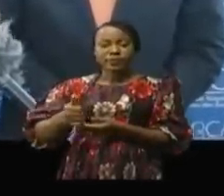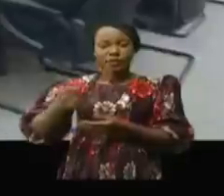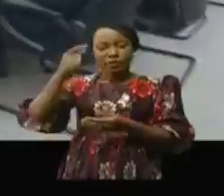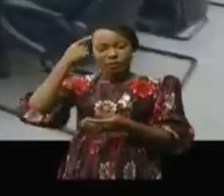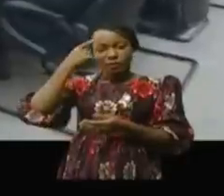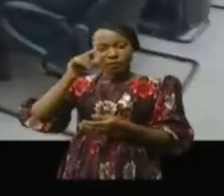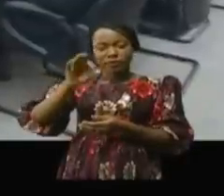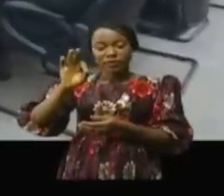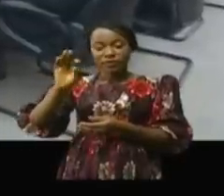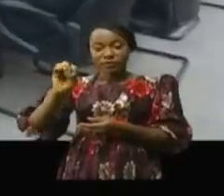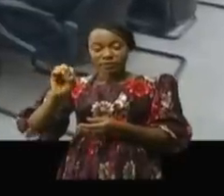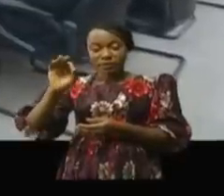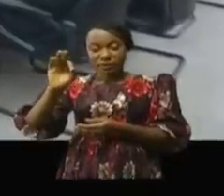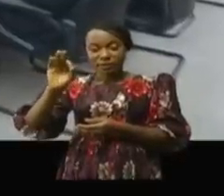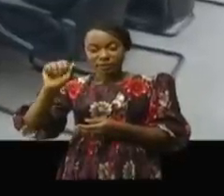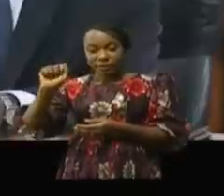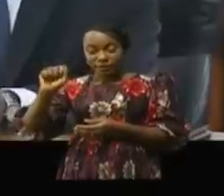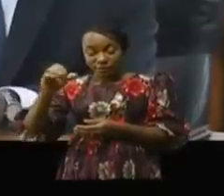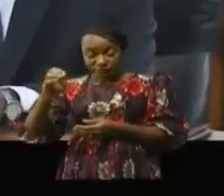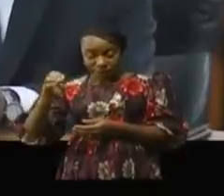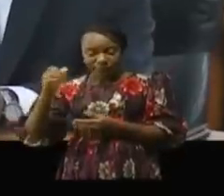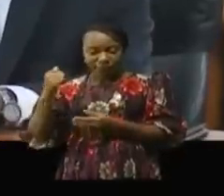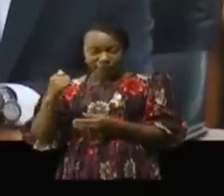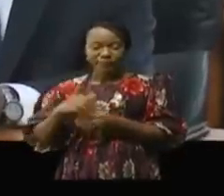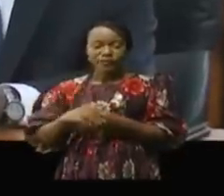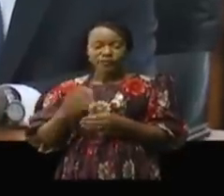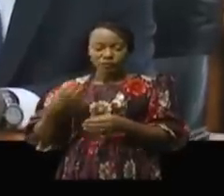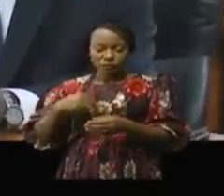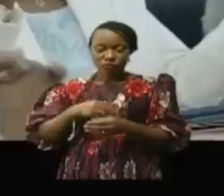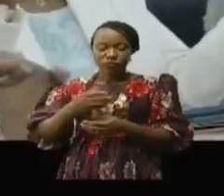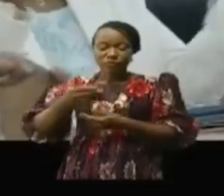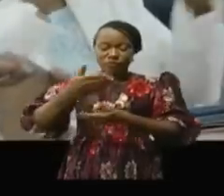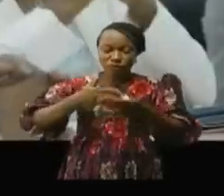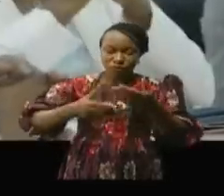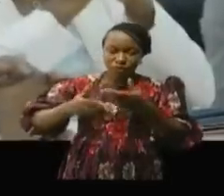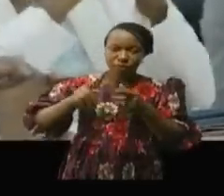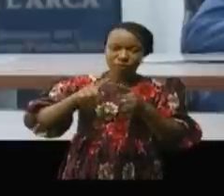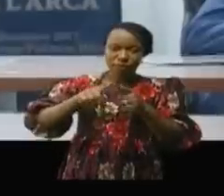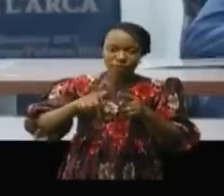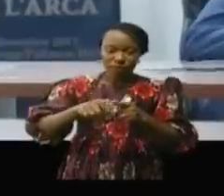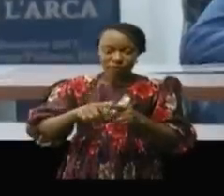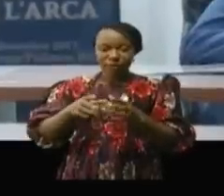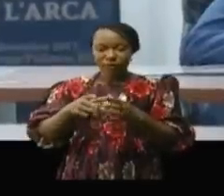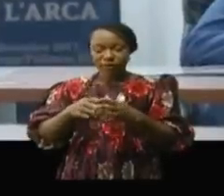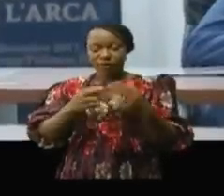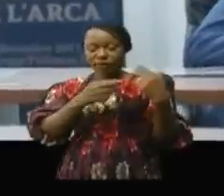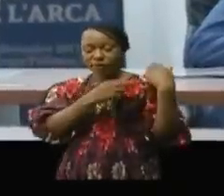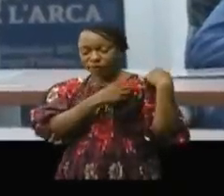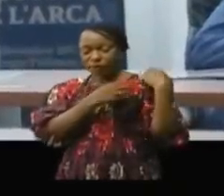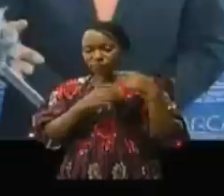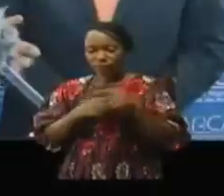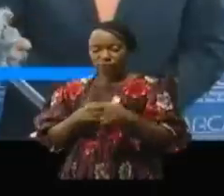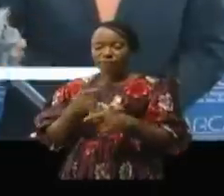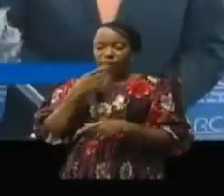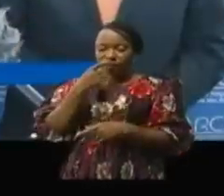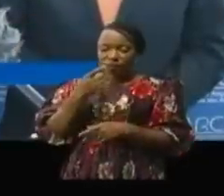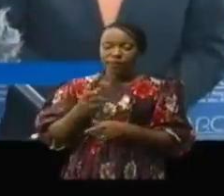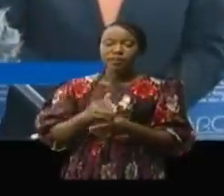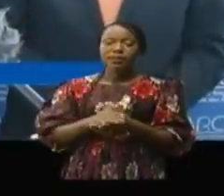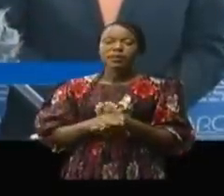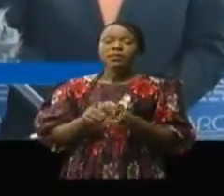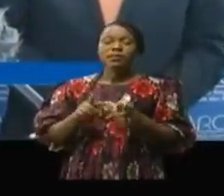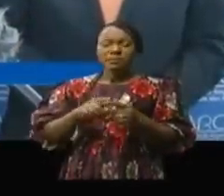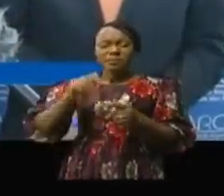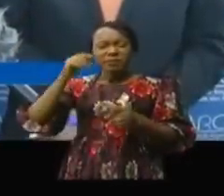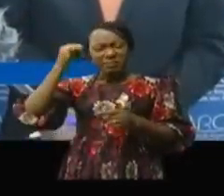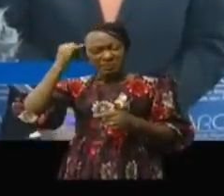termes de développement de l'assurance africaine. Nous avons échangé avec le marché ainsi que l'autorité de régulation. Il se trouve qu'on retrouve les mêmes